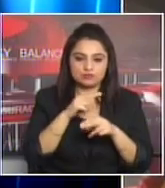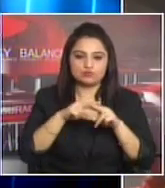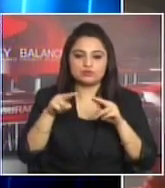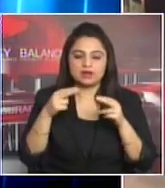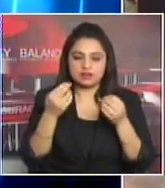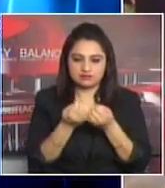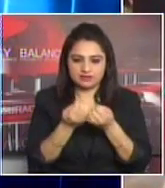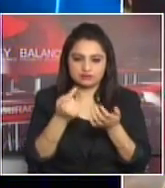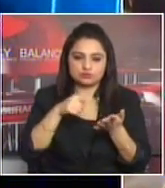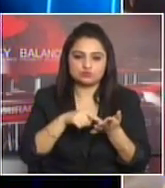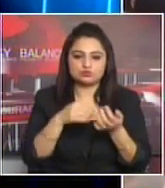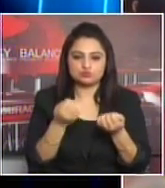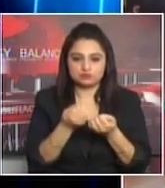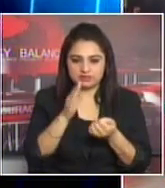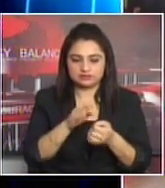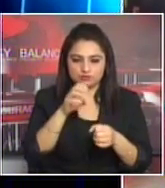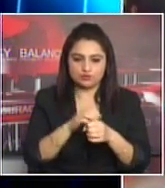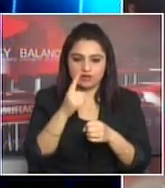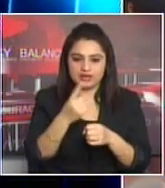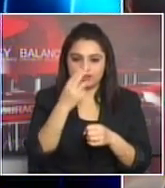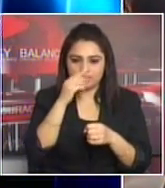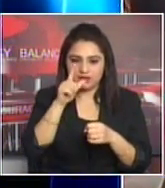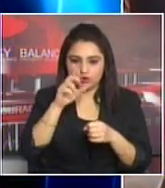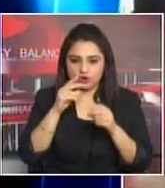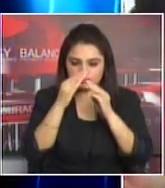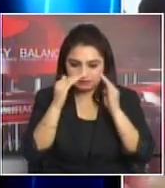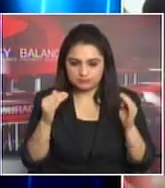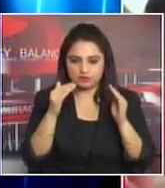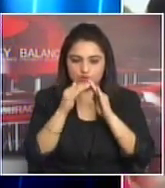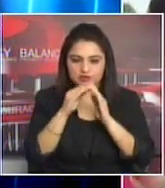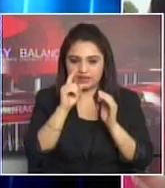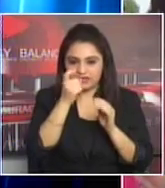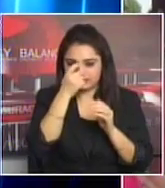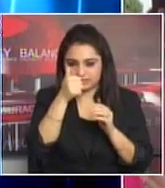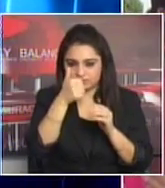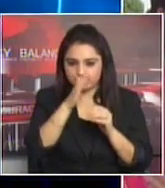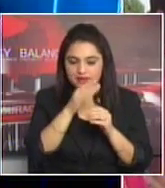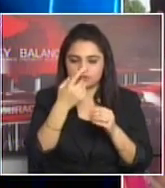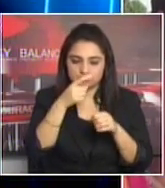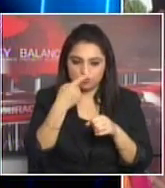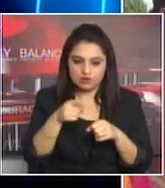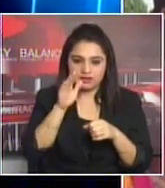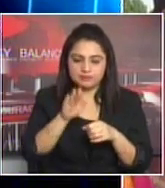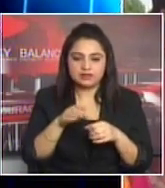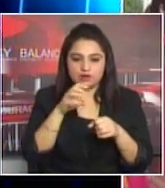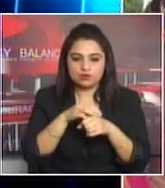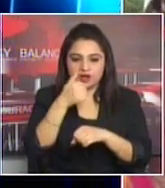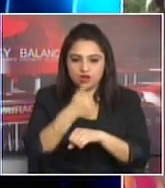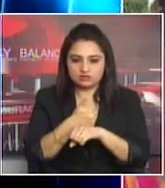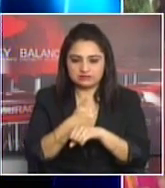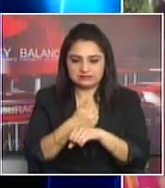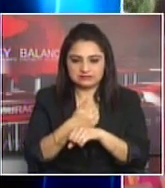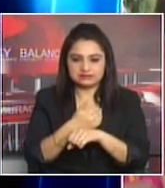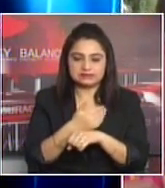यसको सुरुवात गरेको। वडा नम्बर 1 मा घरको छानो भएको घर 165 वटा रहेको वडाध्यक्ष लक्ष्मण